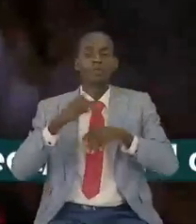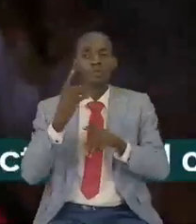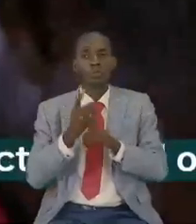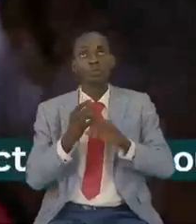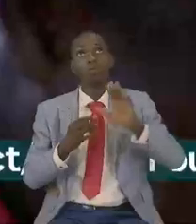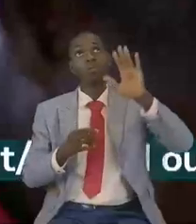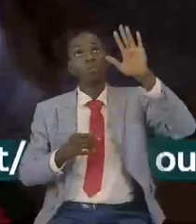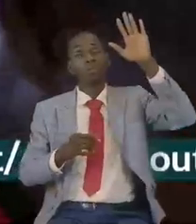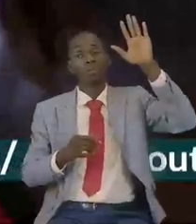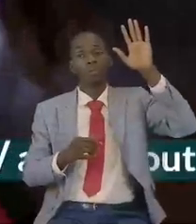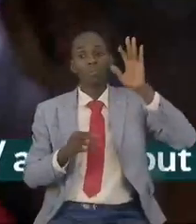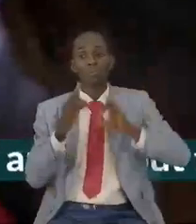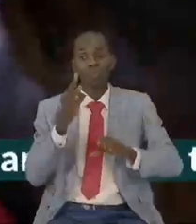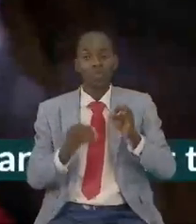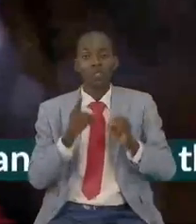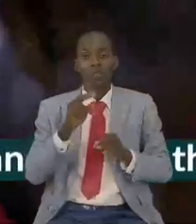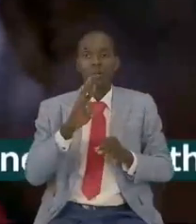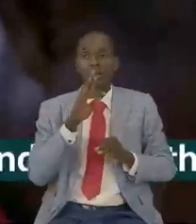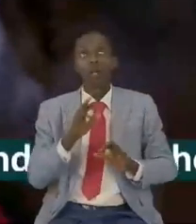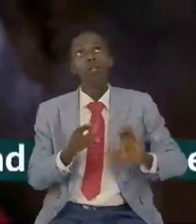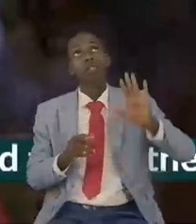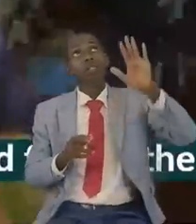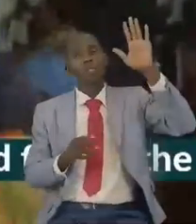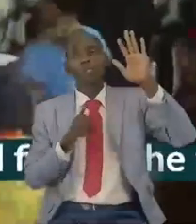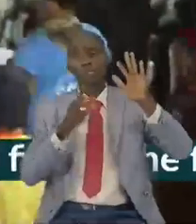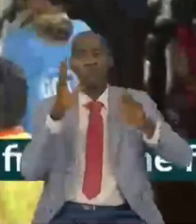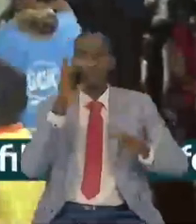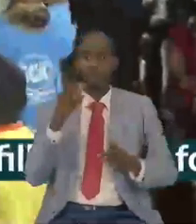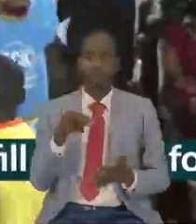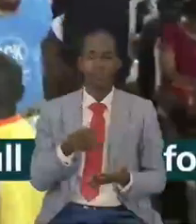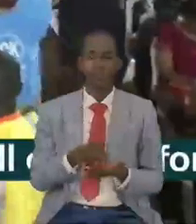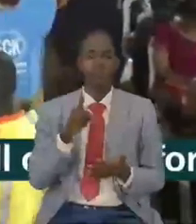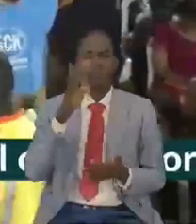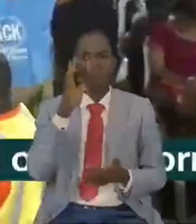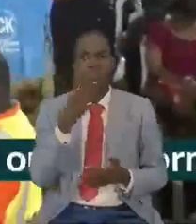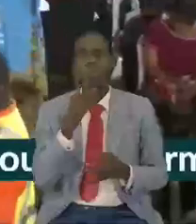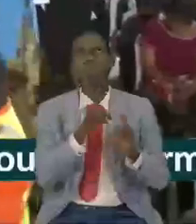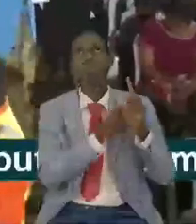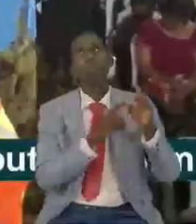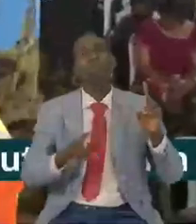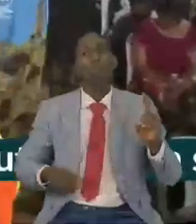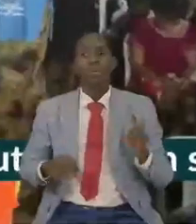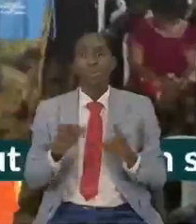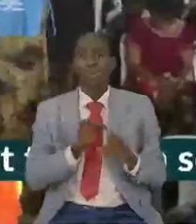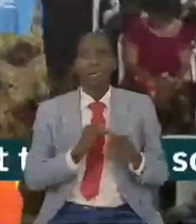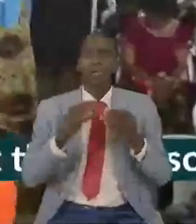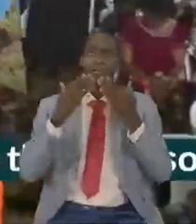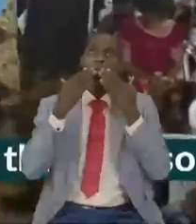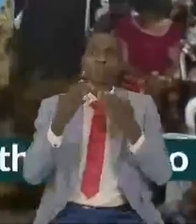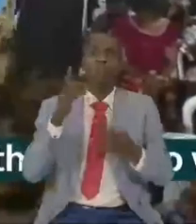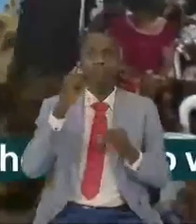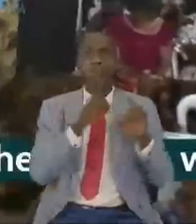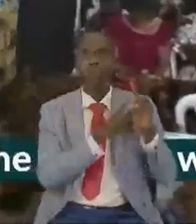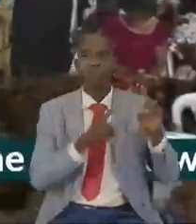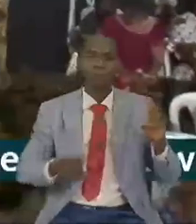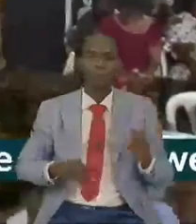main. Si tu lèves ta main, tu vas te mettre debout pour dire, Seigneur, je te remercie. Seigneur, je te remercie.